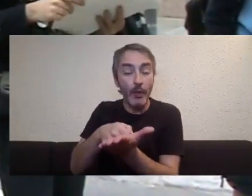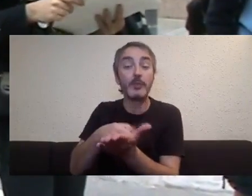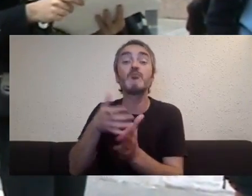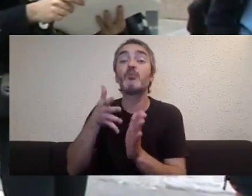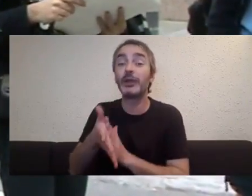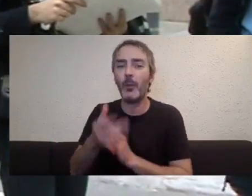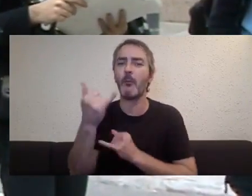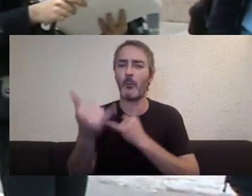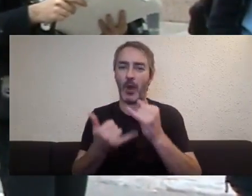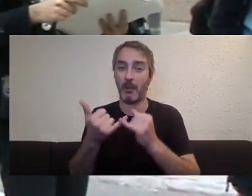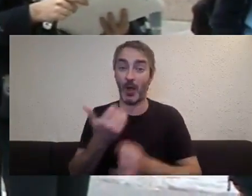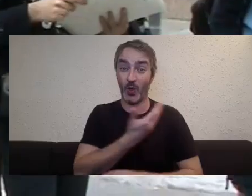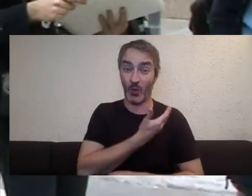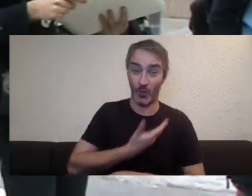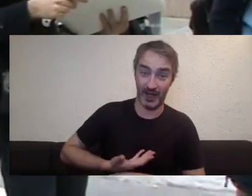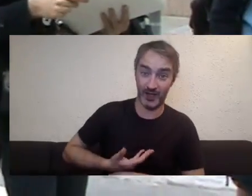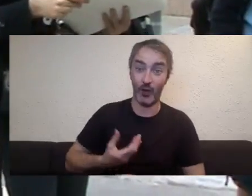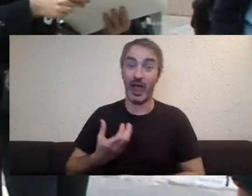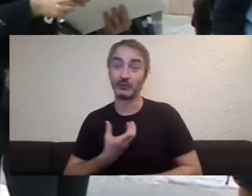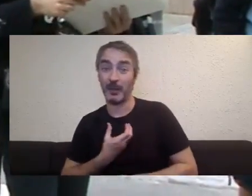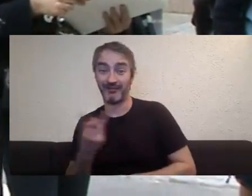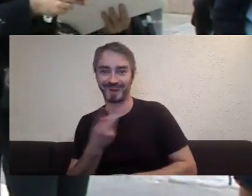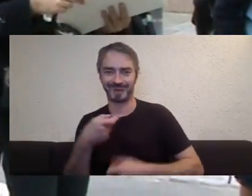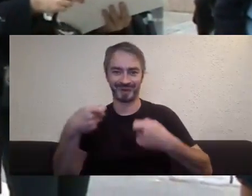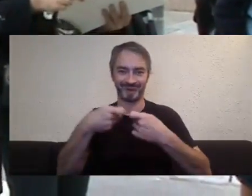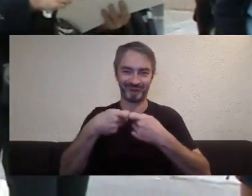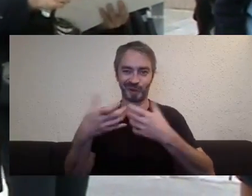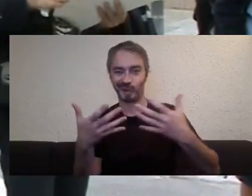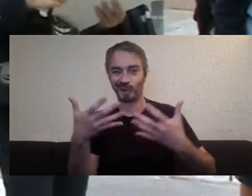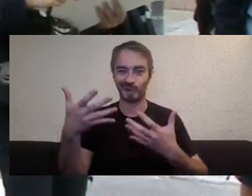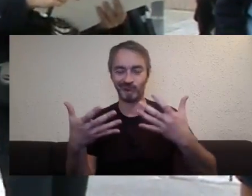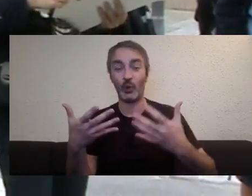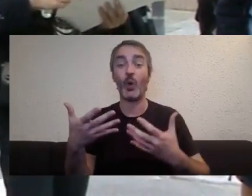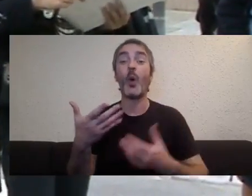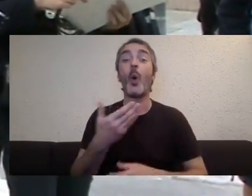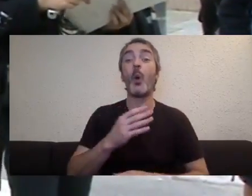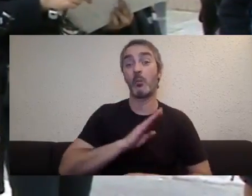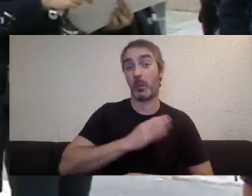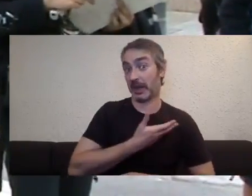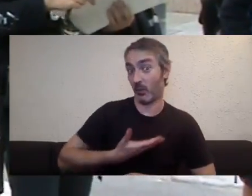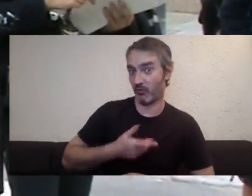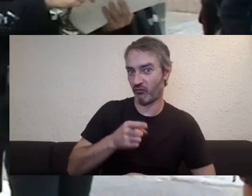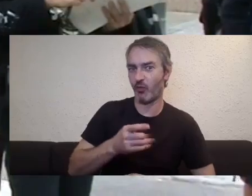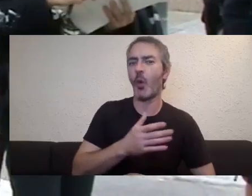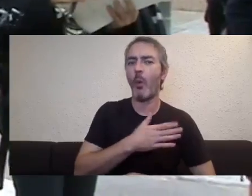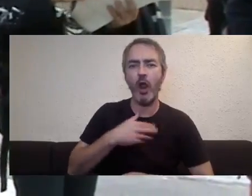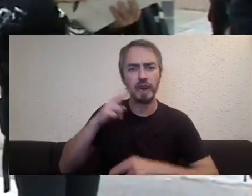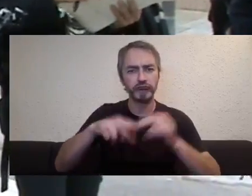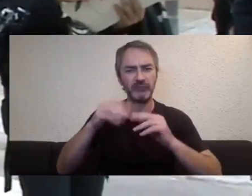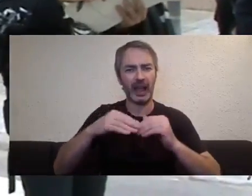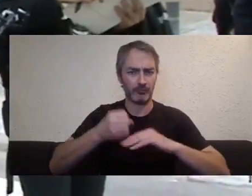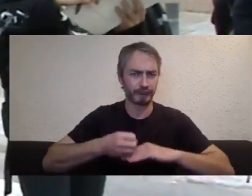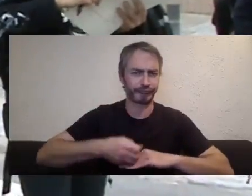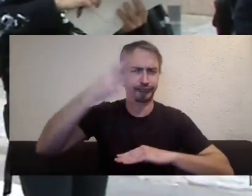que estava buida perquè hi havia un problema entre propietari i ajuntament, que els propietaris